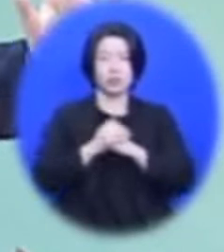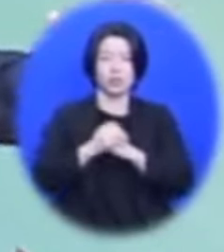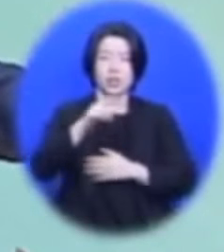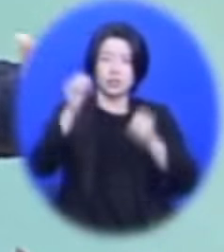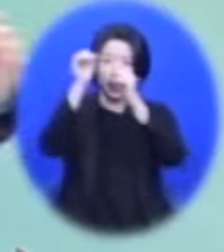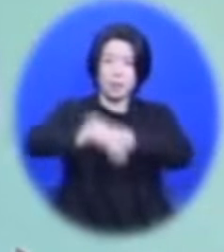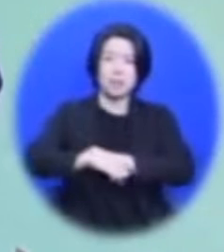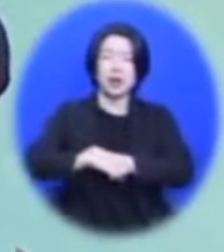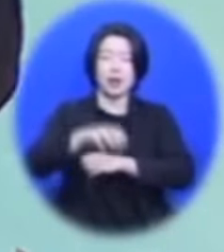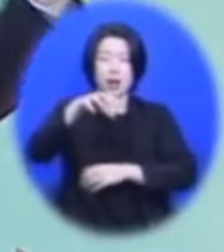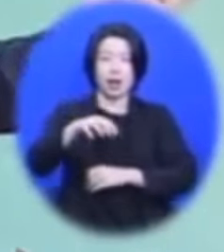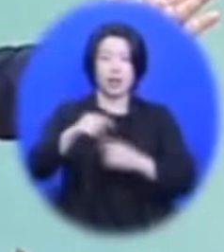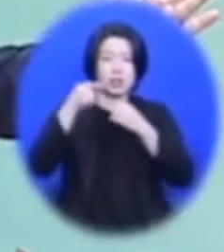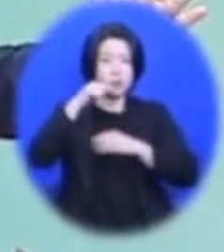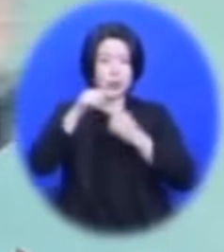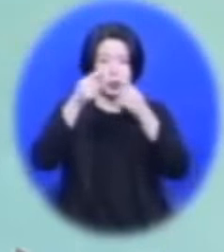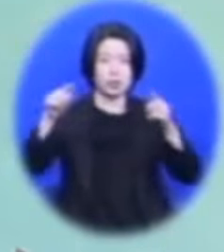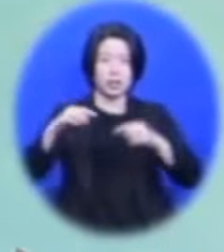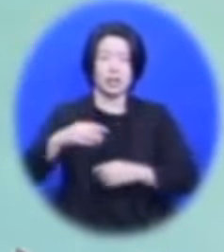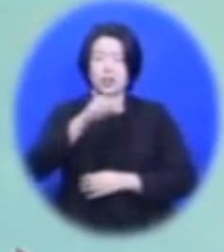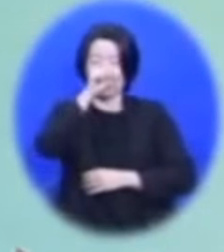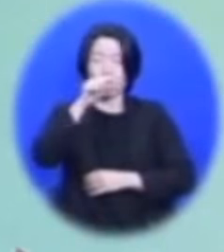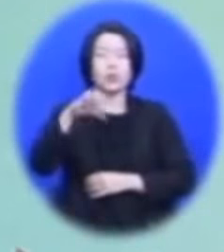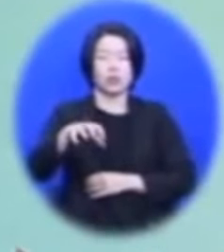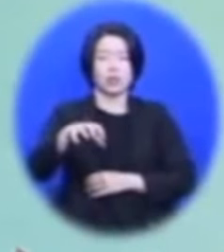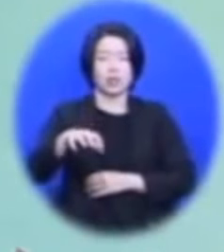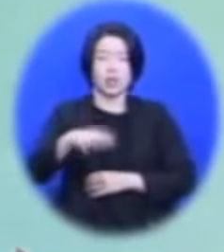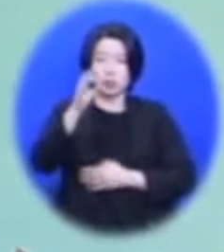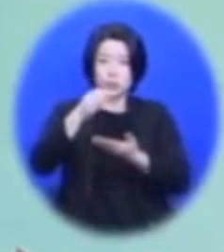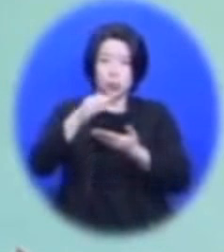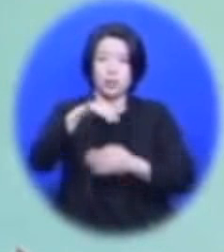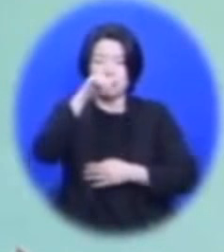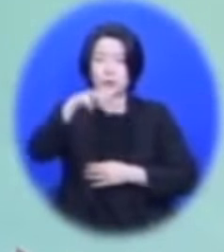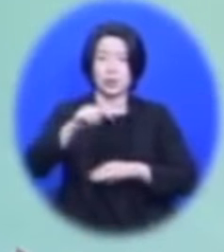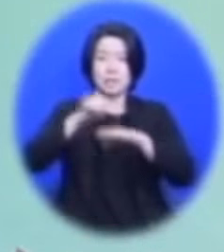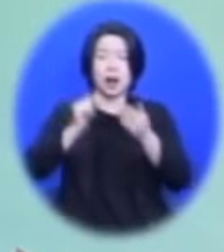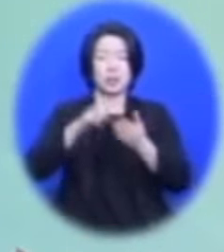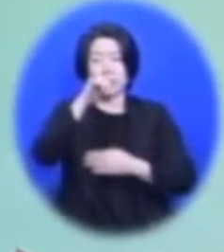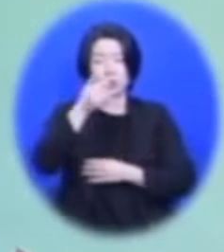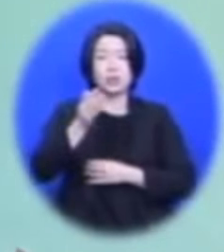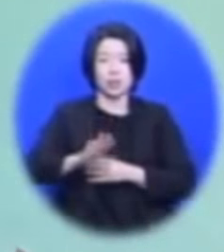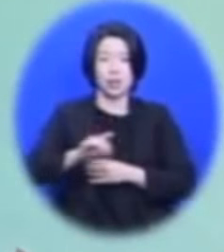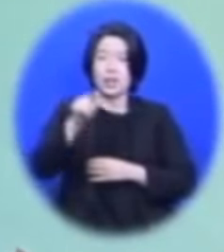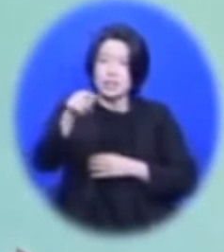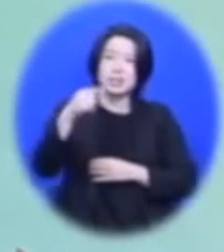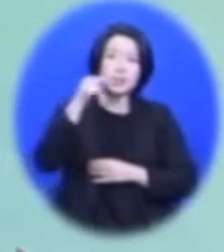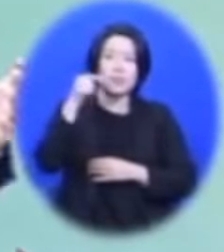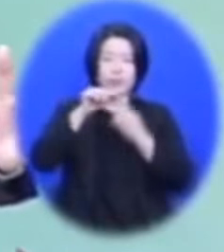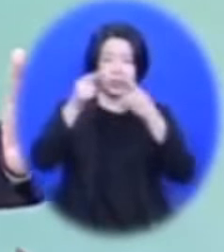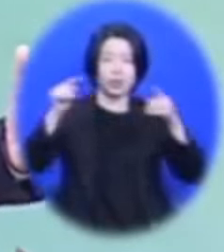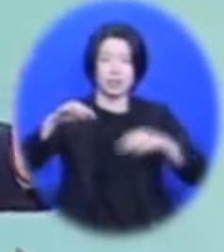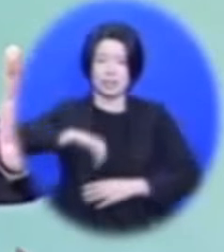멸망할 소돔에다가 자기 좋은 거 다 쌓았던 거예요. 재물이 있는 곳에 마음이 있다고 그랬는데 소돔성에 온통 자기 좋은 거